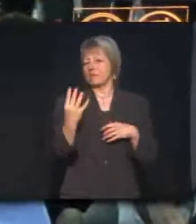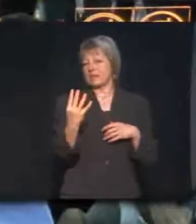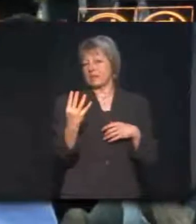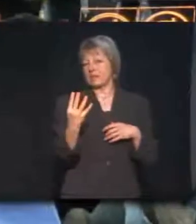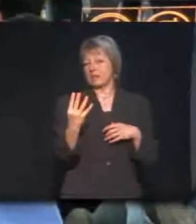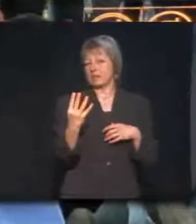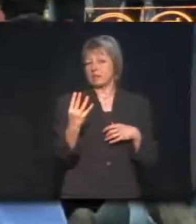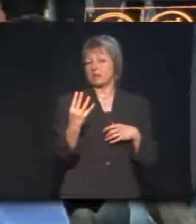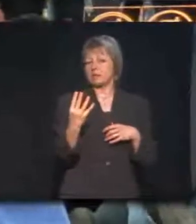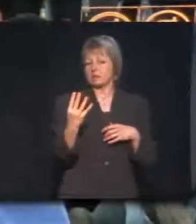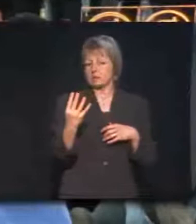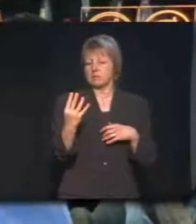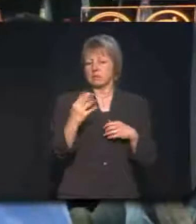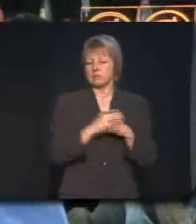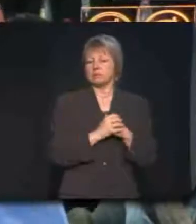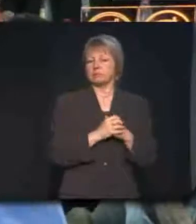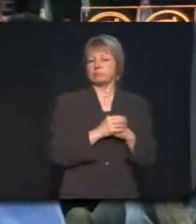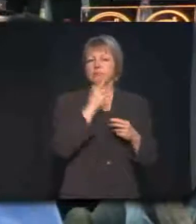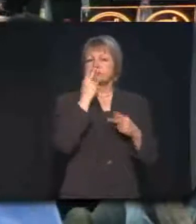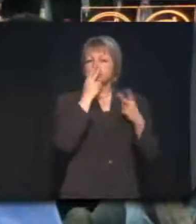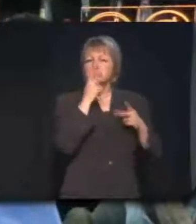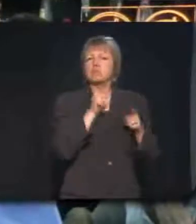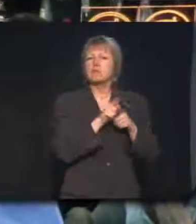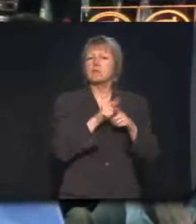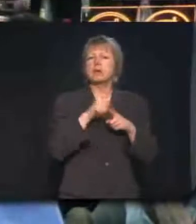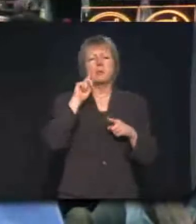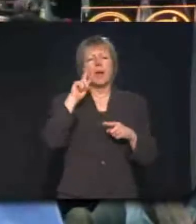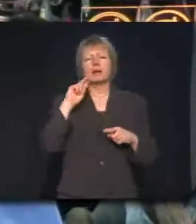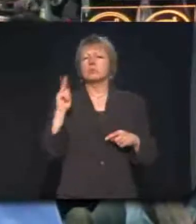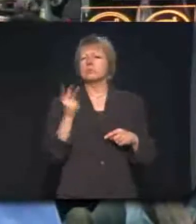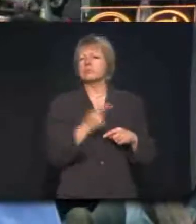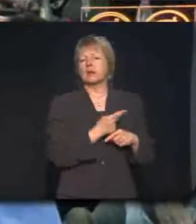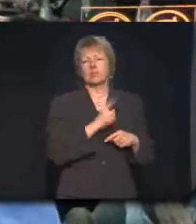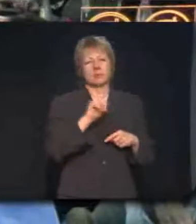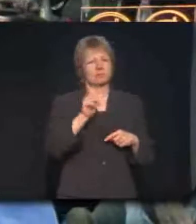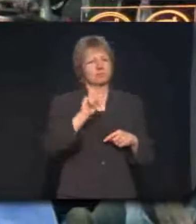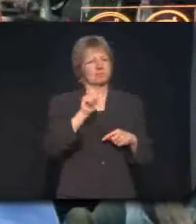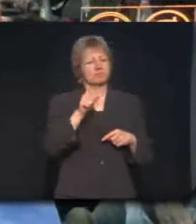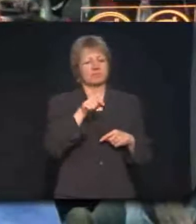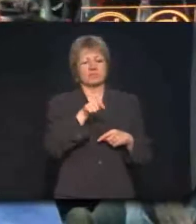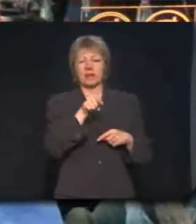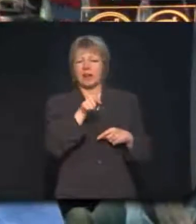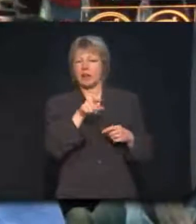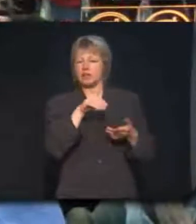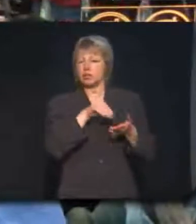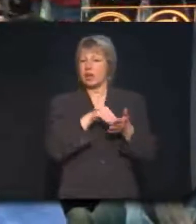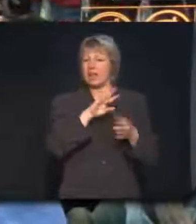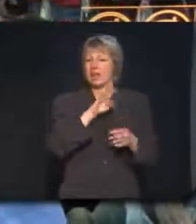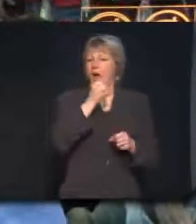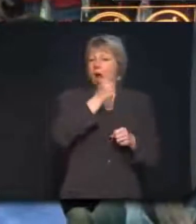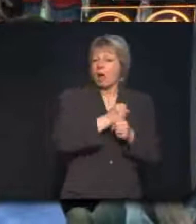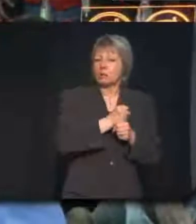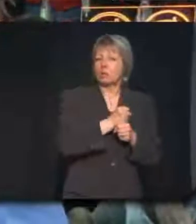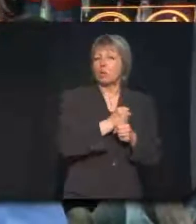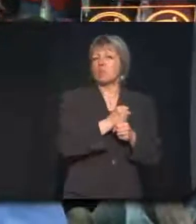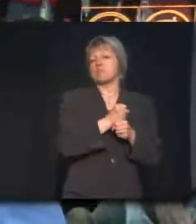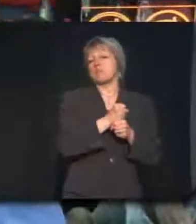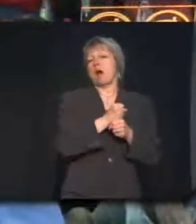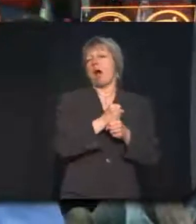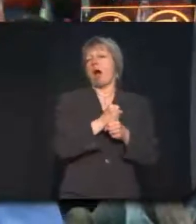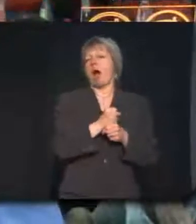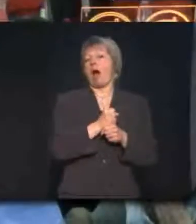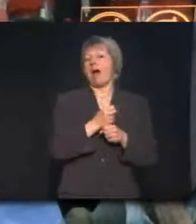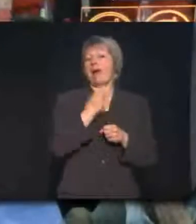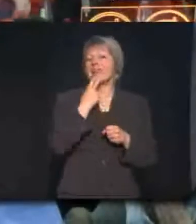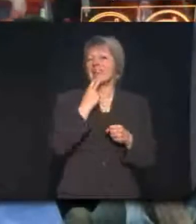Beispiel konsensmeinung aber dort wird beispielsweise von atomarer Energieerzeugung gesprochen von nuklearer